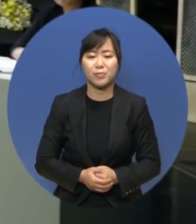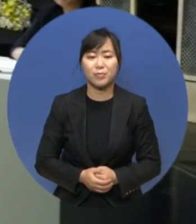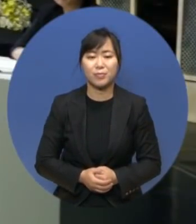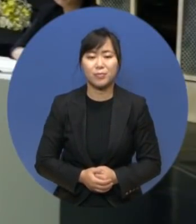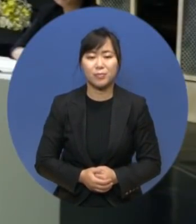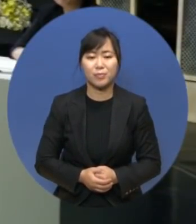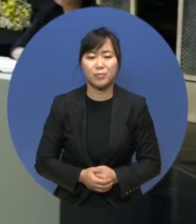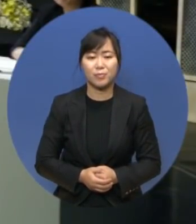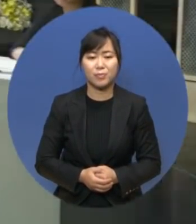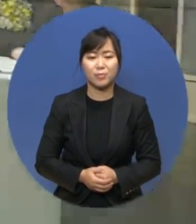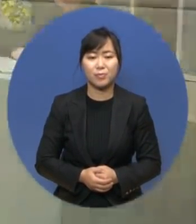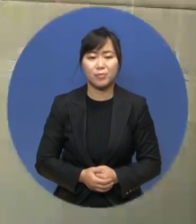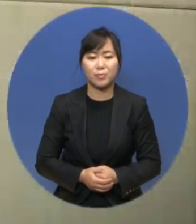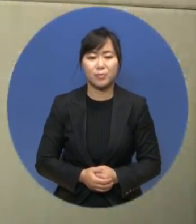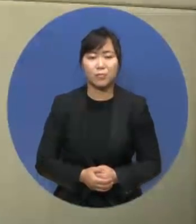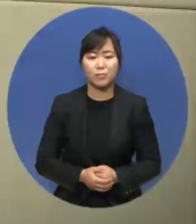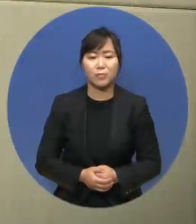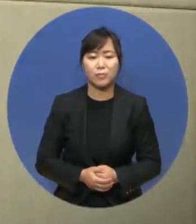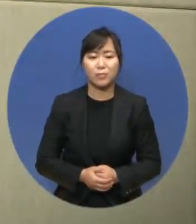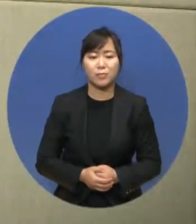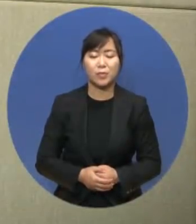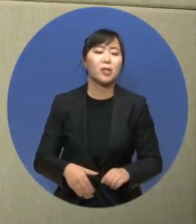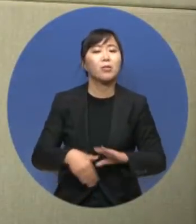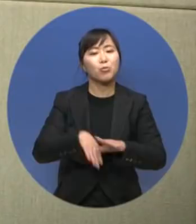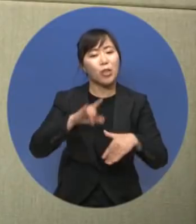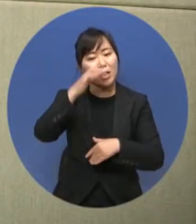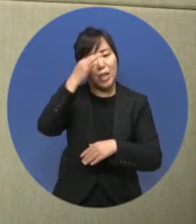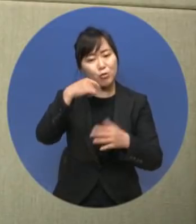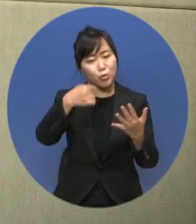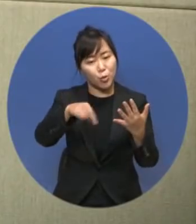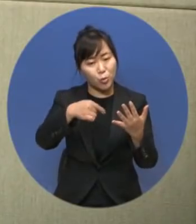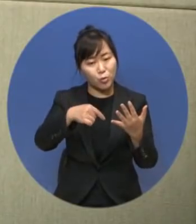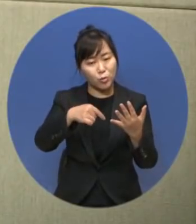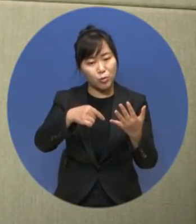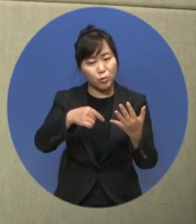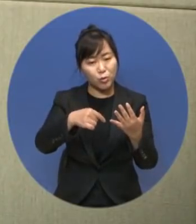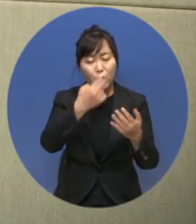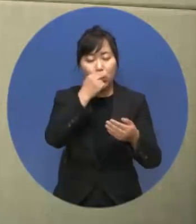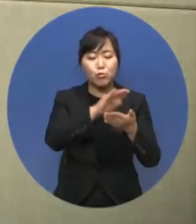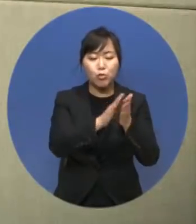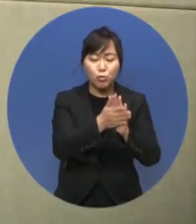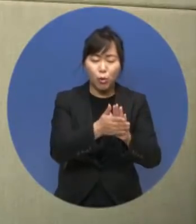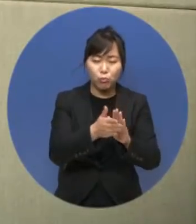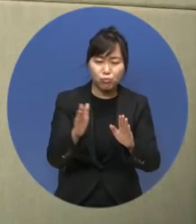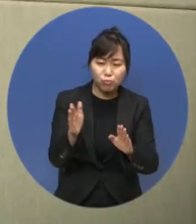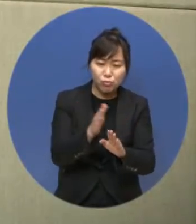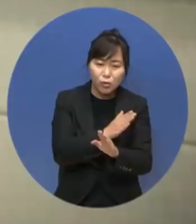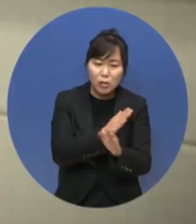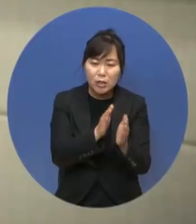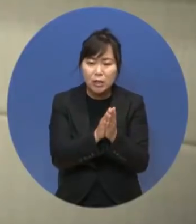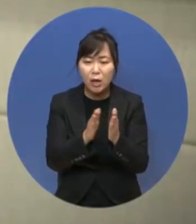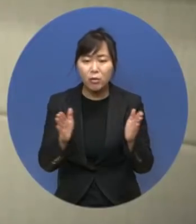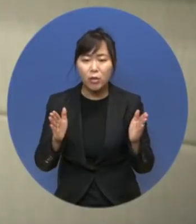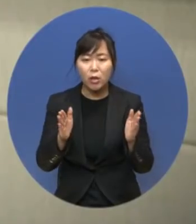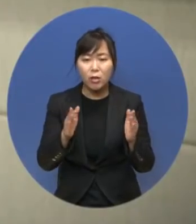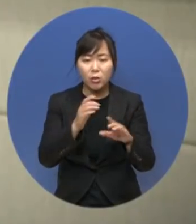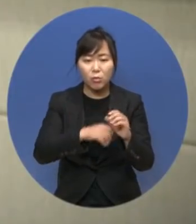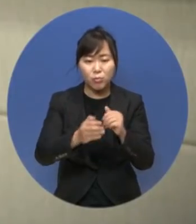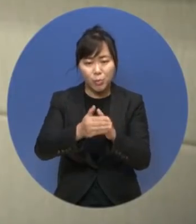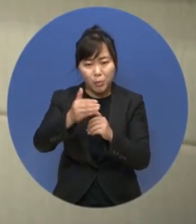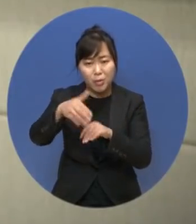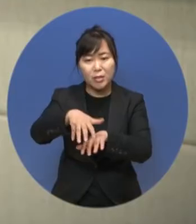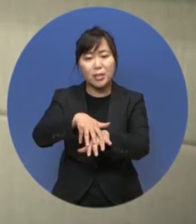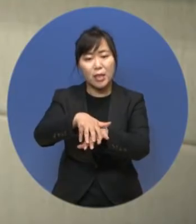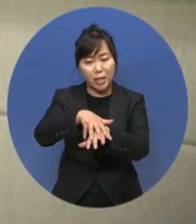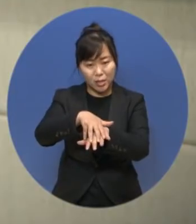이어가도록 하겠습니다. 문화예술 교육은 유치원 과정부터 시작해야 하고 학년이 올라갈수록 체계적인 교육을 받을